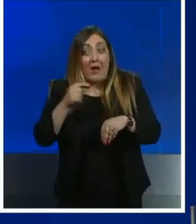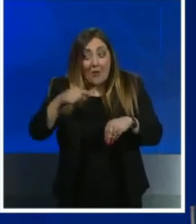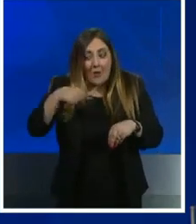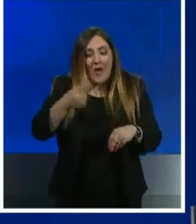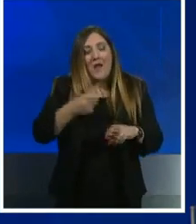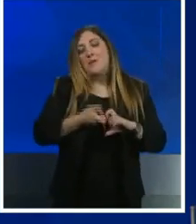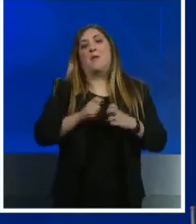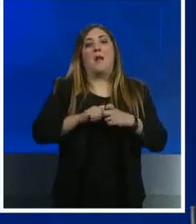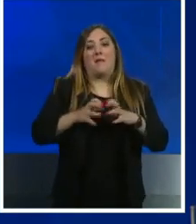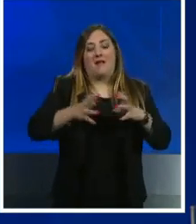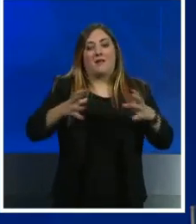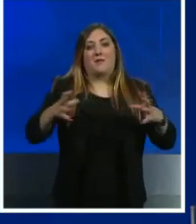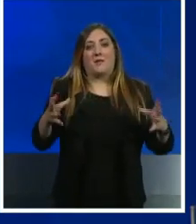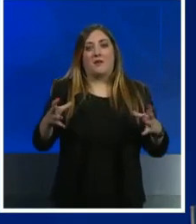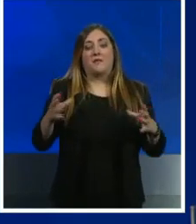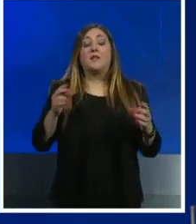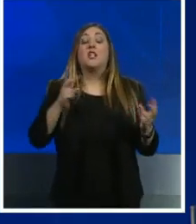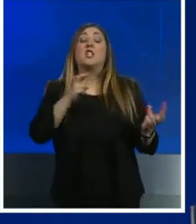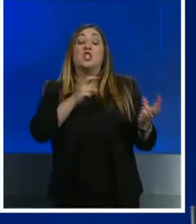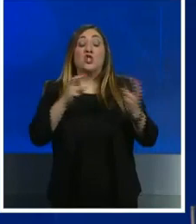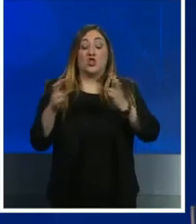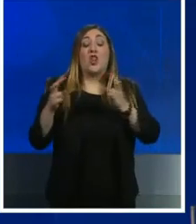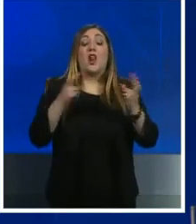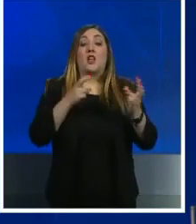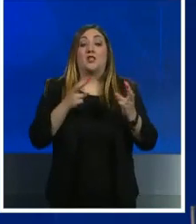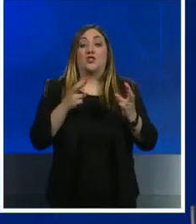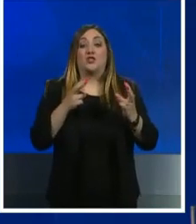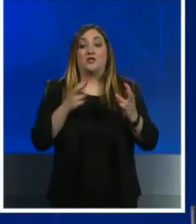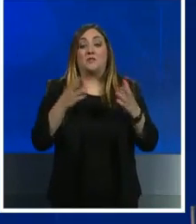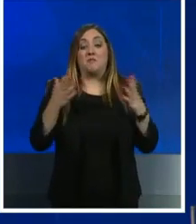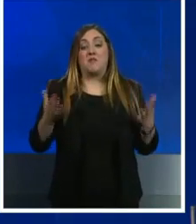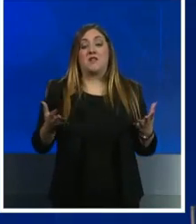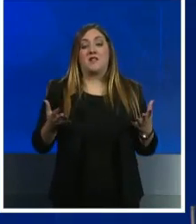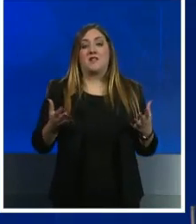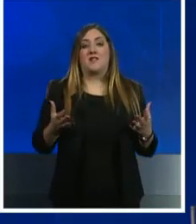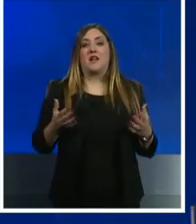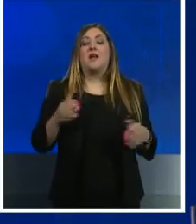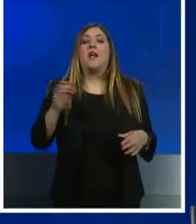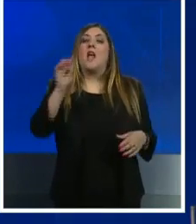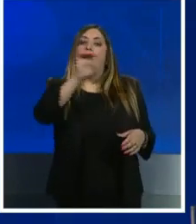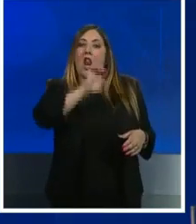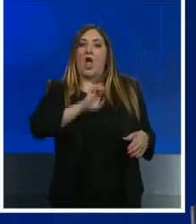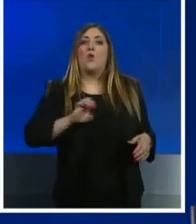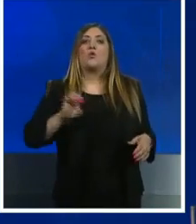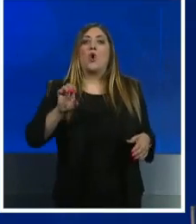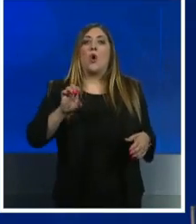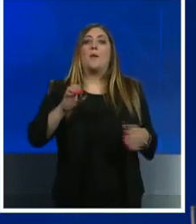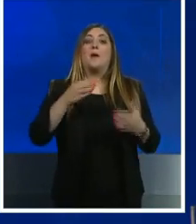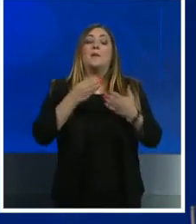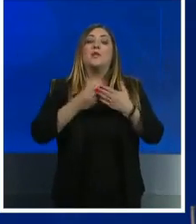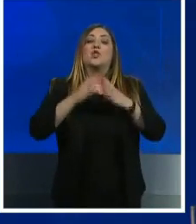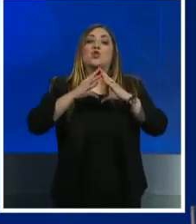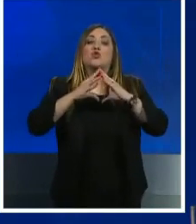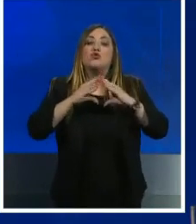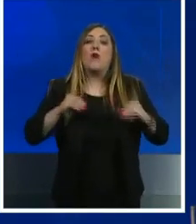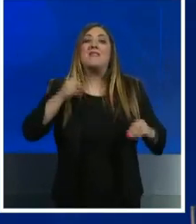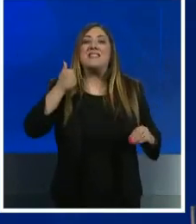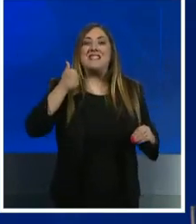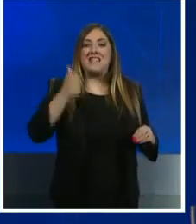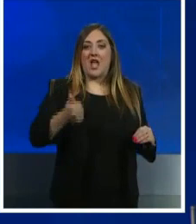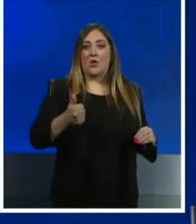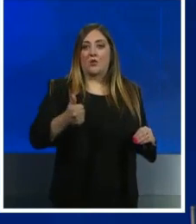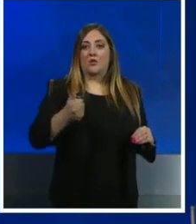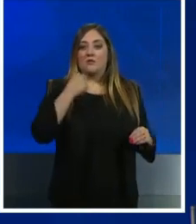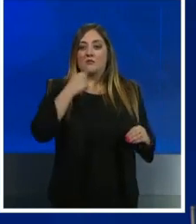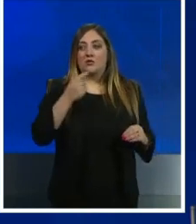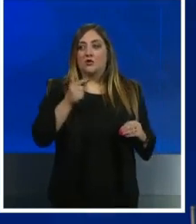tkun sfida iva fil-leġislatura li jmiss fejn l-Ewropa darba l dejjem issib